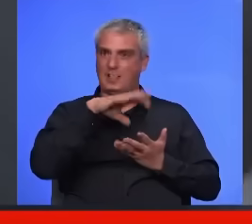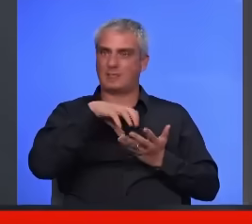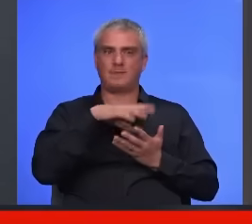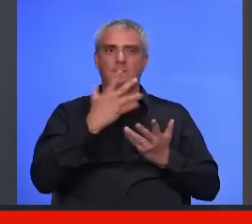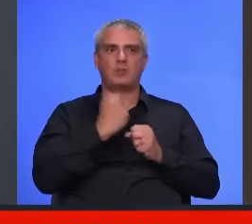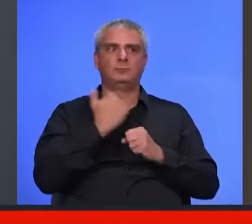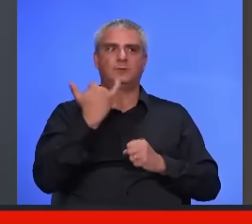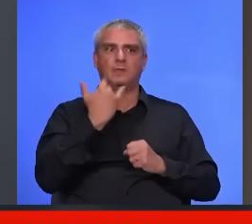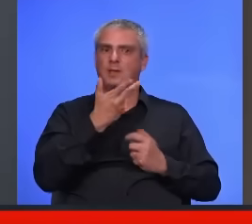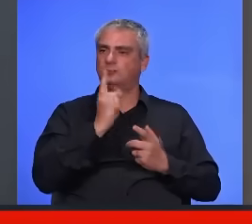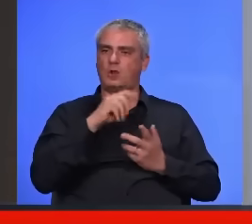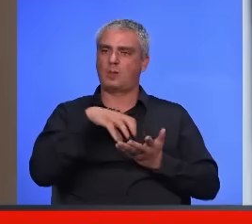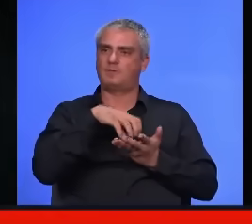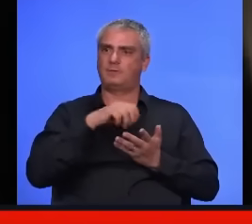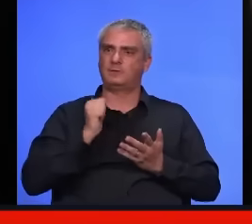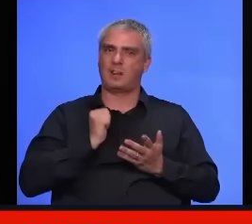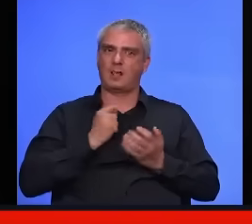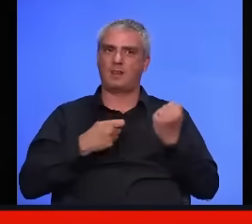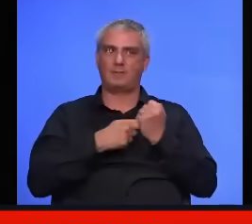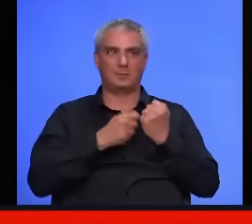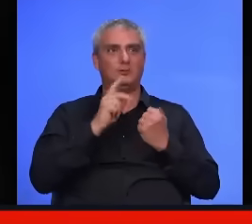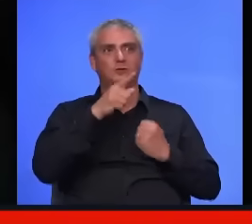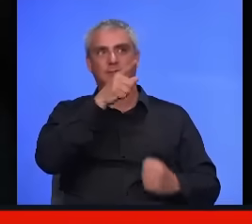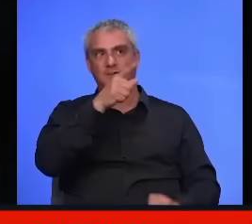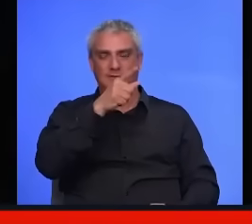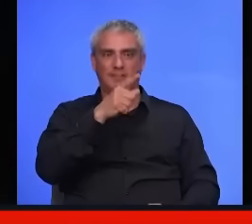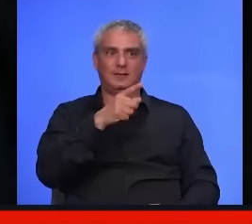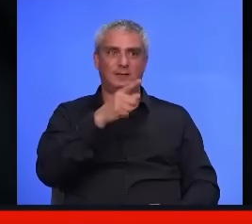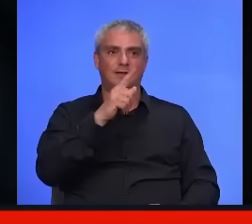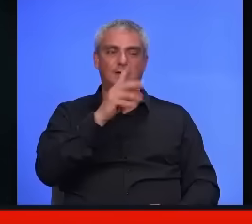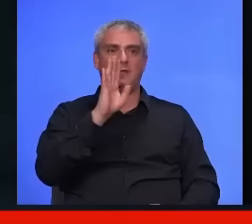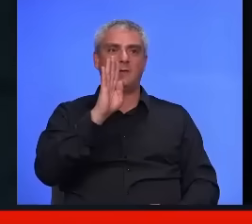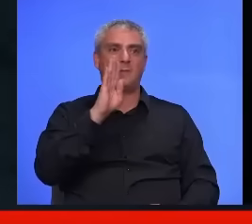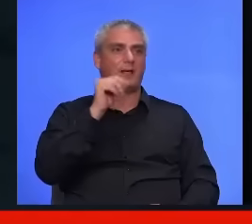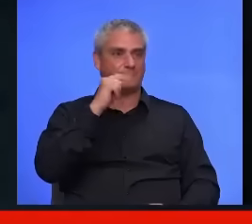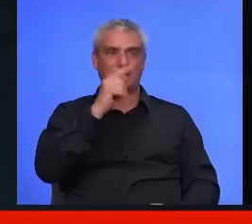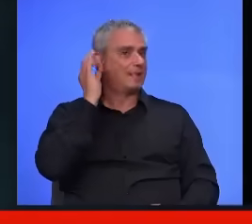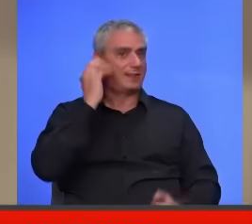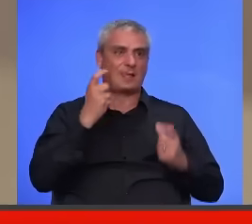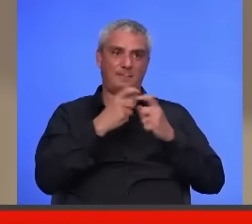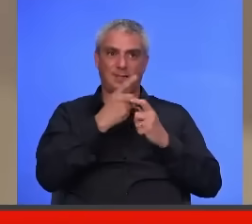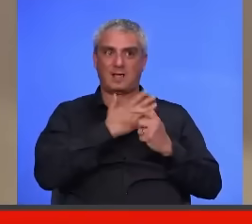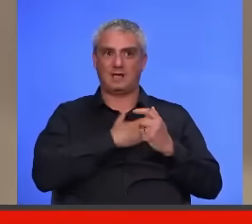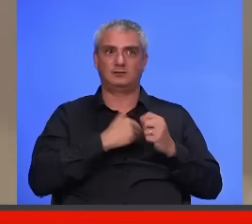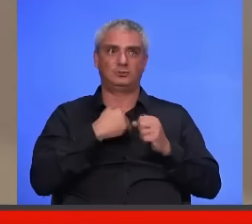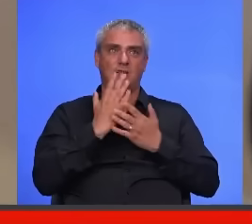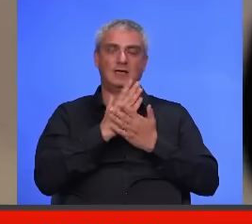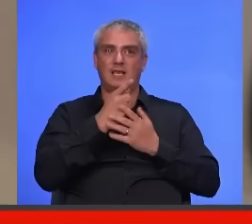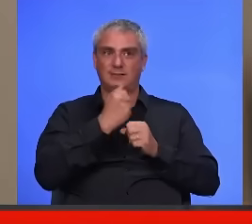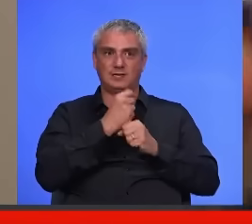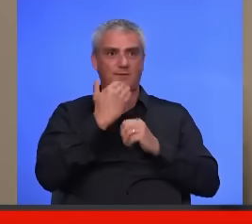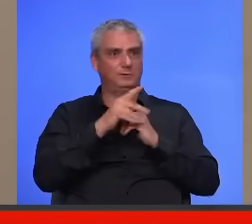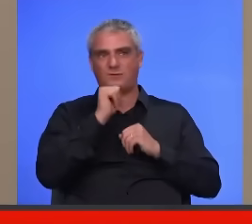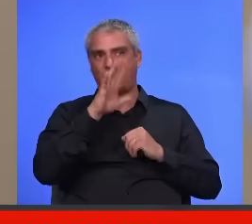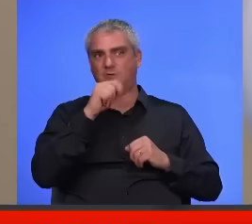עושה איתה בדרך כלל שכשאתה לא מדפיס מתנים לחיילים יש לי את זה של בלאק פינק שילדה בכיתה רצתה שאני אכינה אבל בסוף היא לא